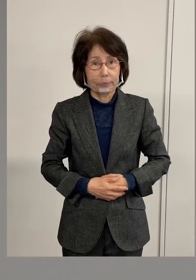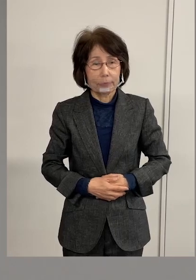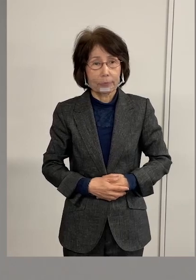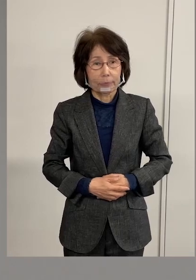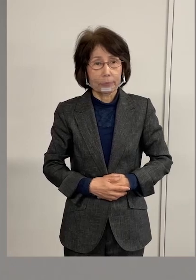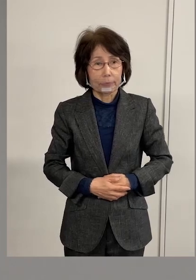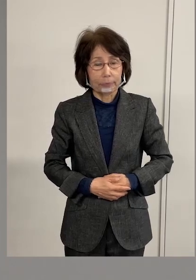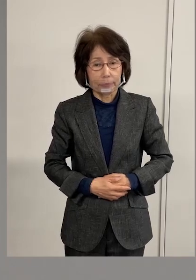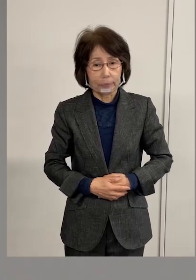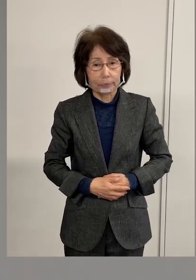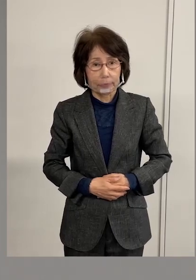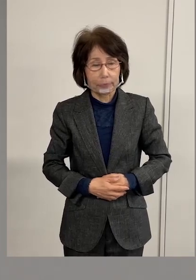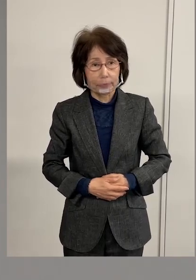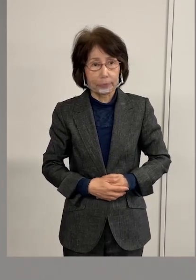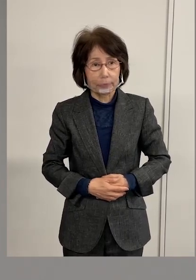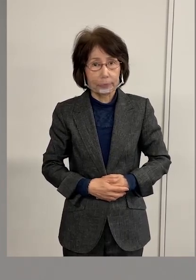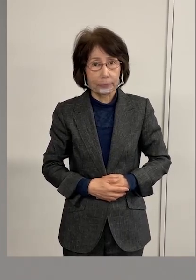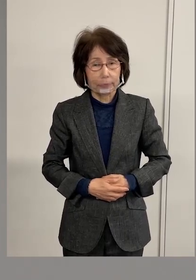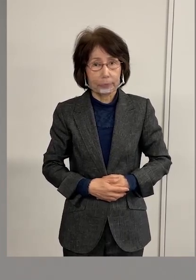ありがとうございます。